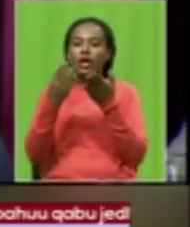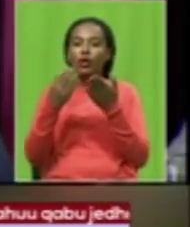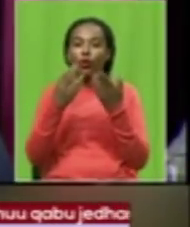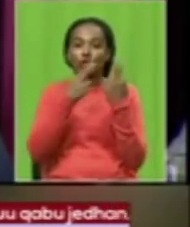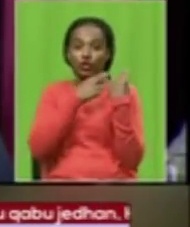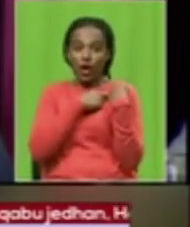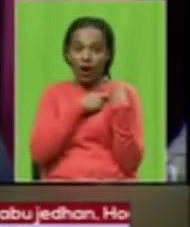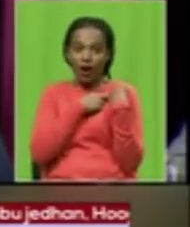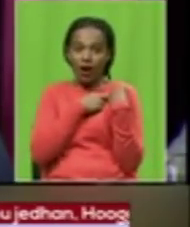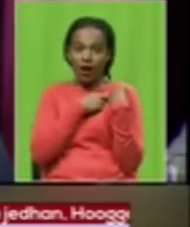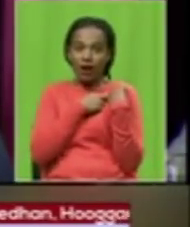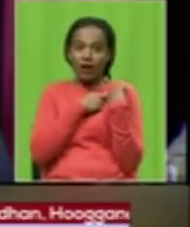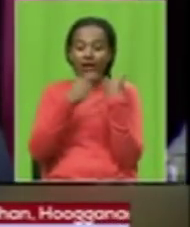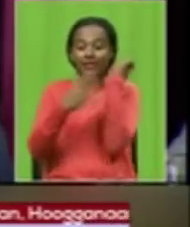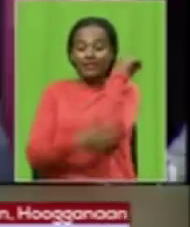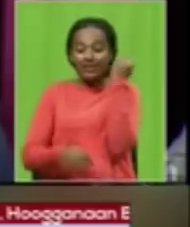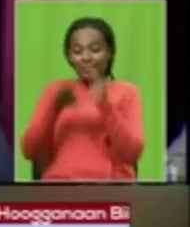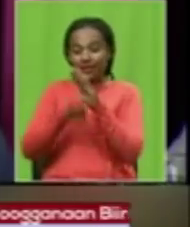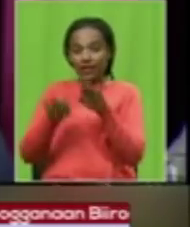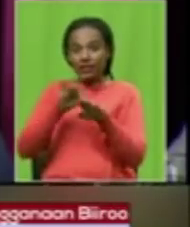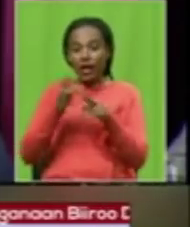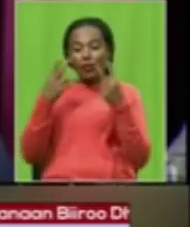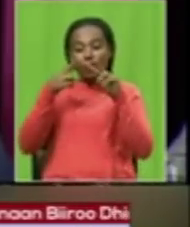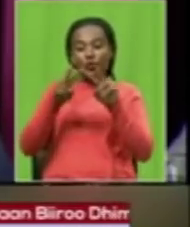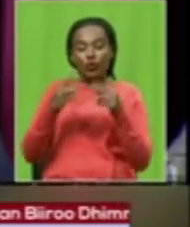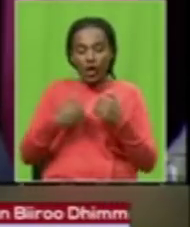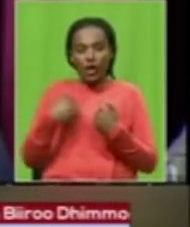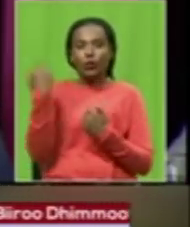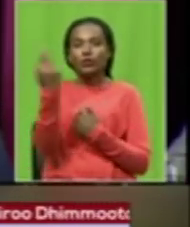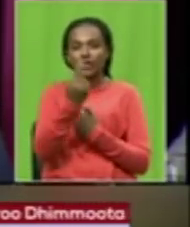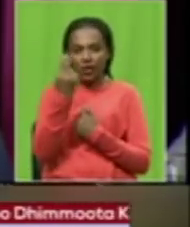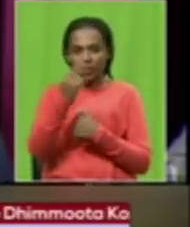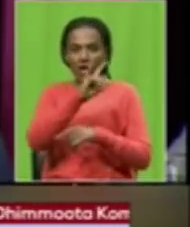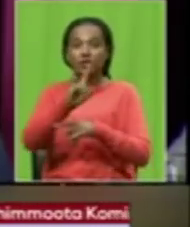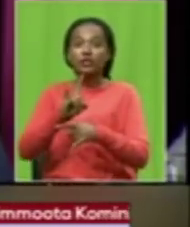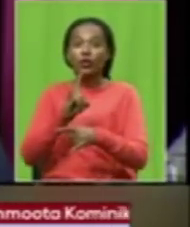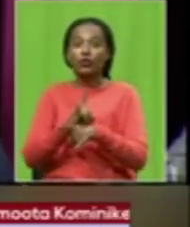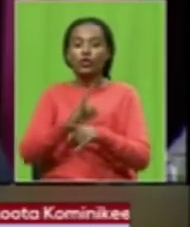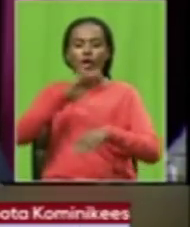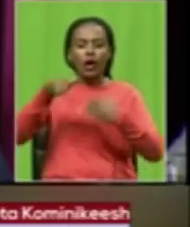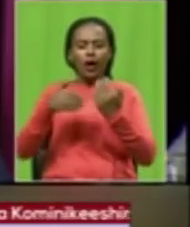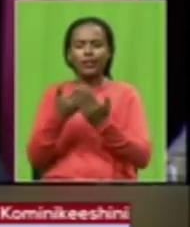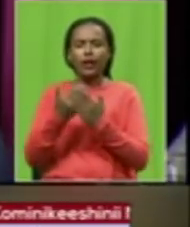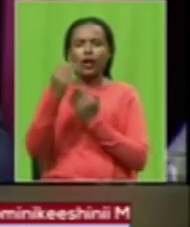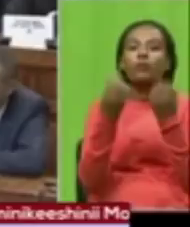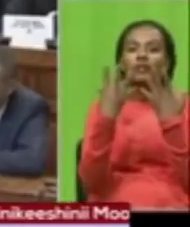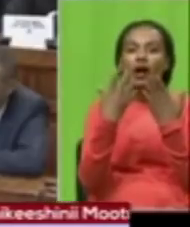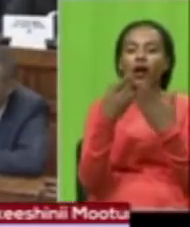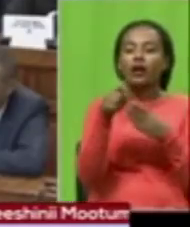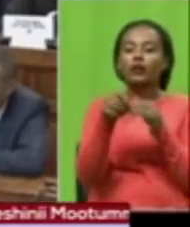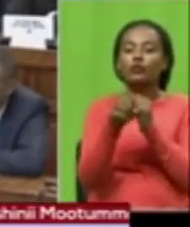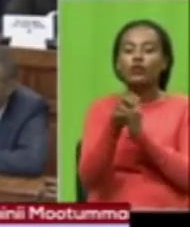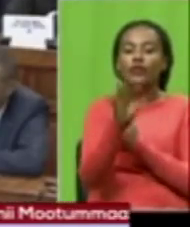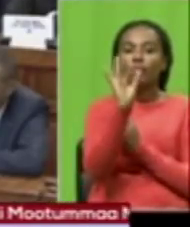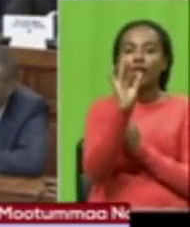hundi barbaadanii fi irraas fayyadamuu qabnudha. Kun akka Afrikaatti baay'ee guddaadha. Biyyoonni biroo hanga harka 40 qofa dhimmichaaf ramadu. Damee